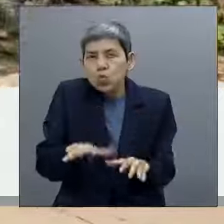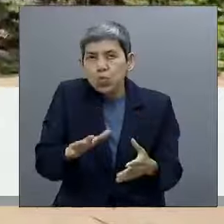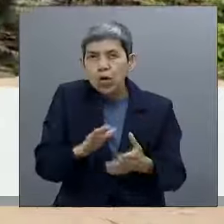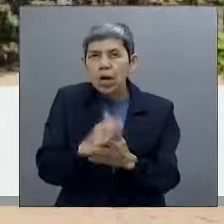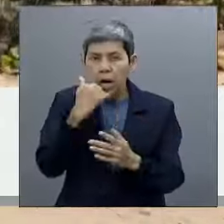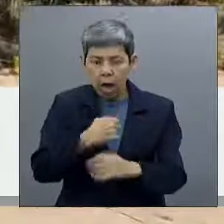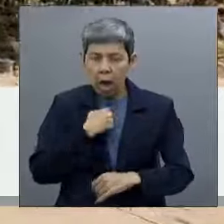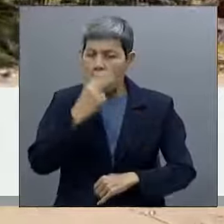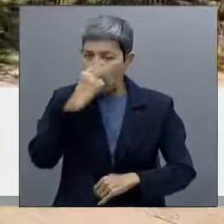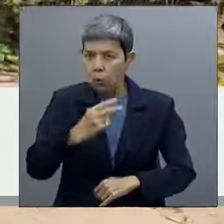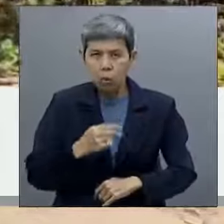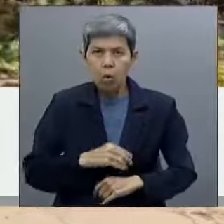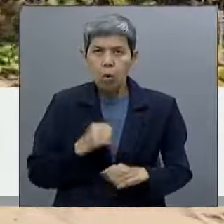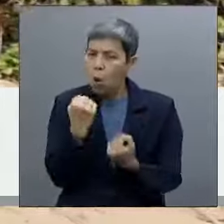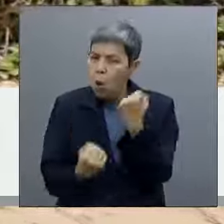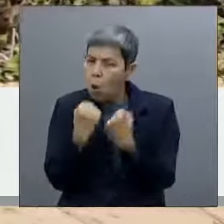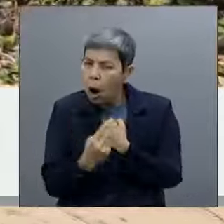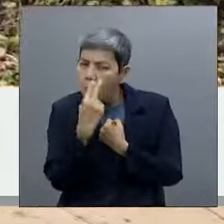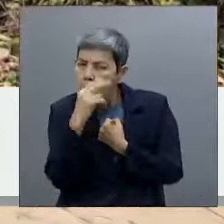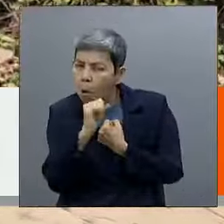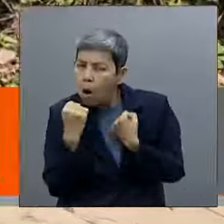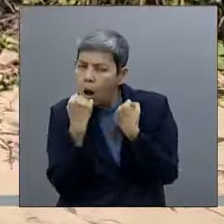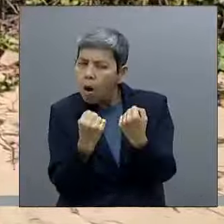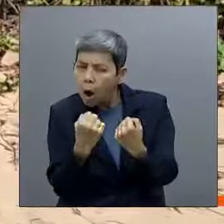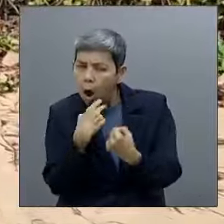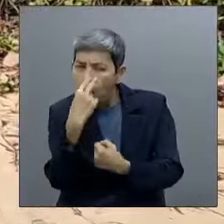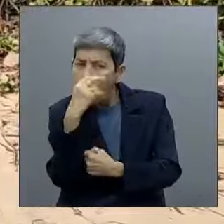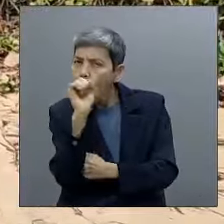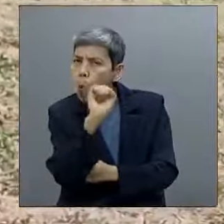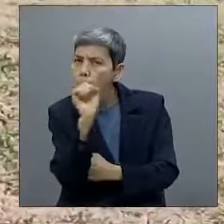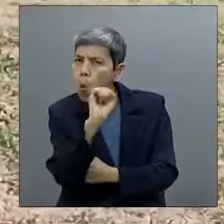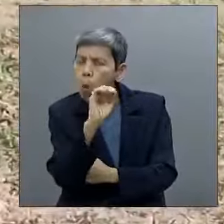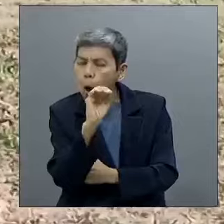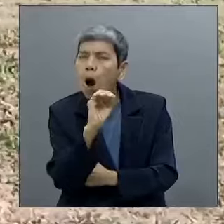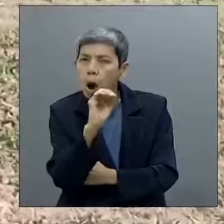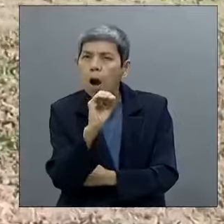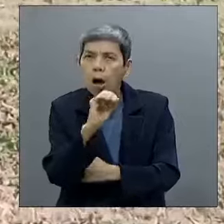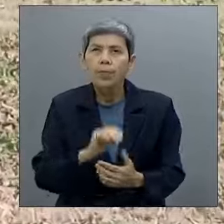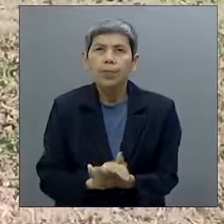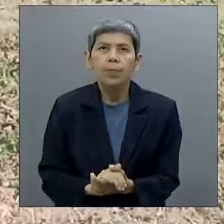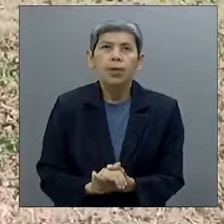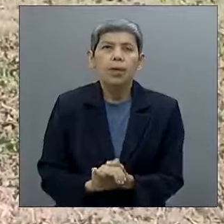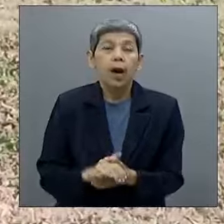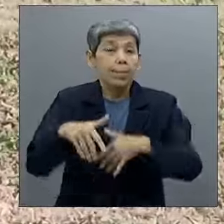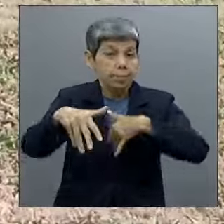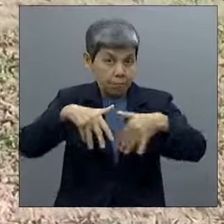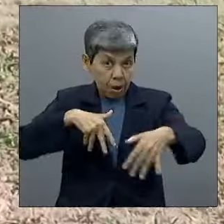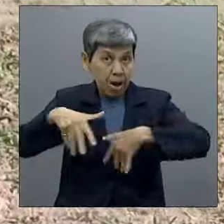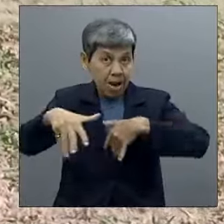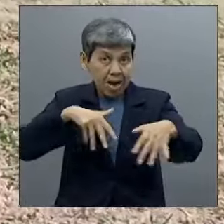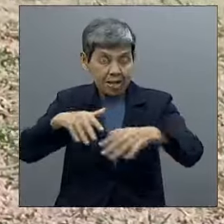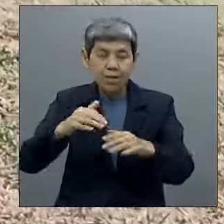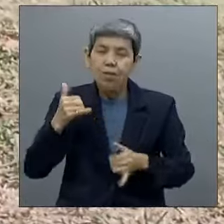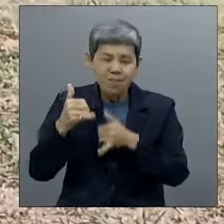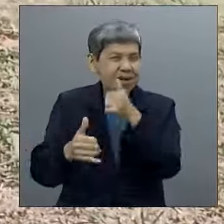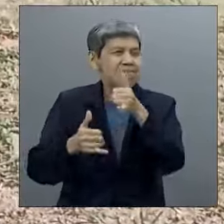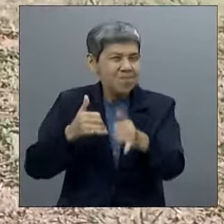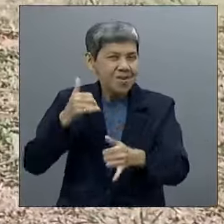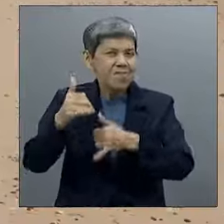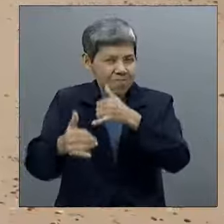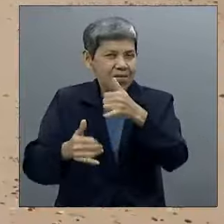ากสังเกตว่าไม่พบรถยนต์ที่เคยจอดไว้เป็นประจำภายในบ้านพักขณะที่ประชาชนที่มาร่วมกิจกรรมนะ